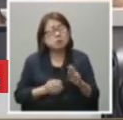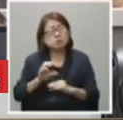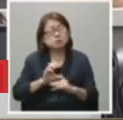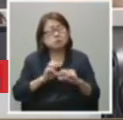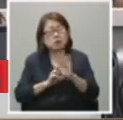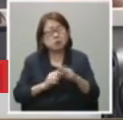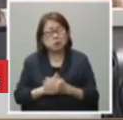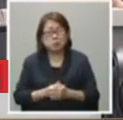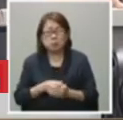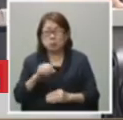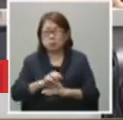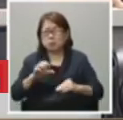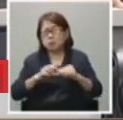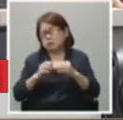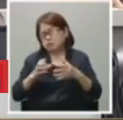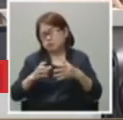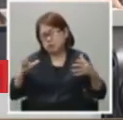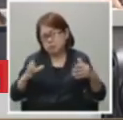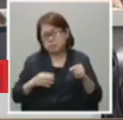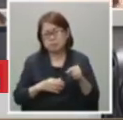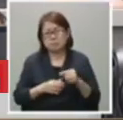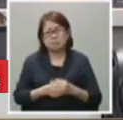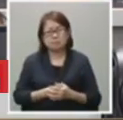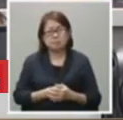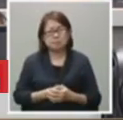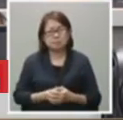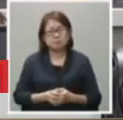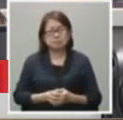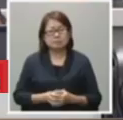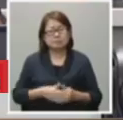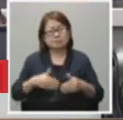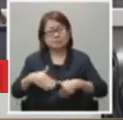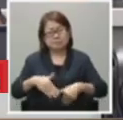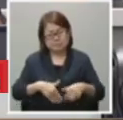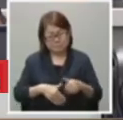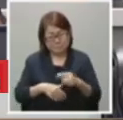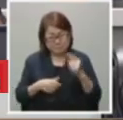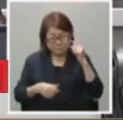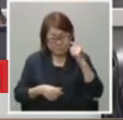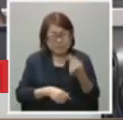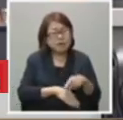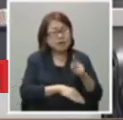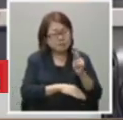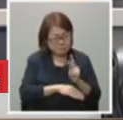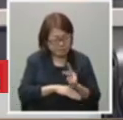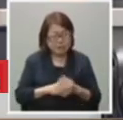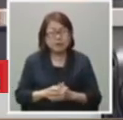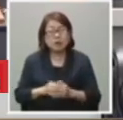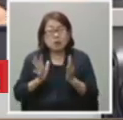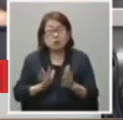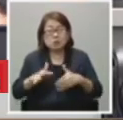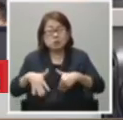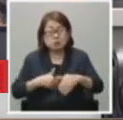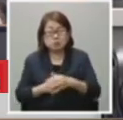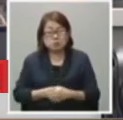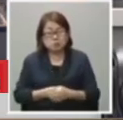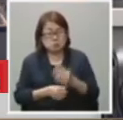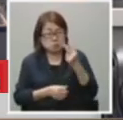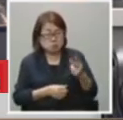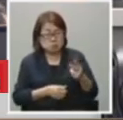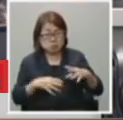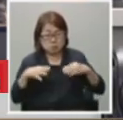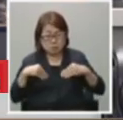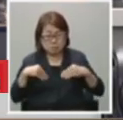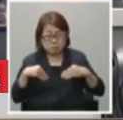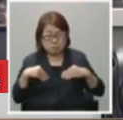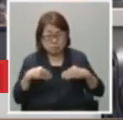คตระมหาประชานิยมท่านประธานที่เคารพครับและพี่น้องประชาชนจะไว้ใจคนขับรถยี่ห้